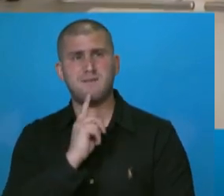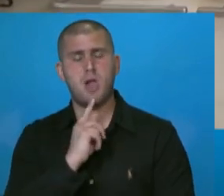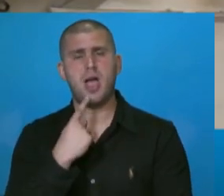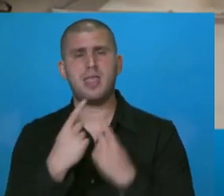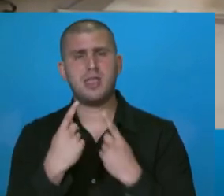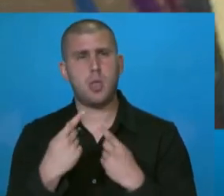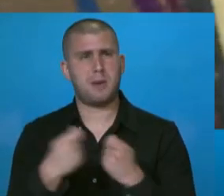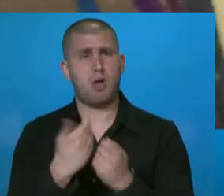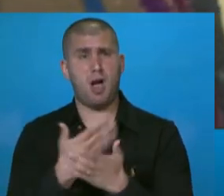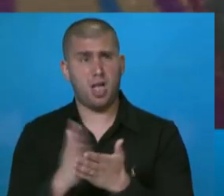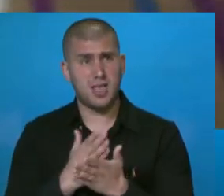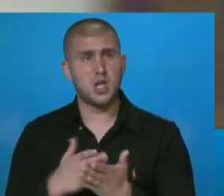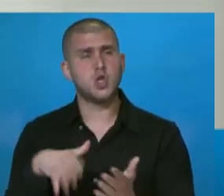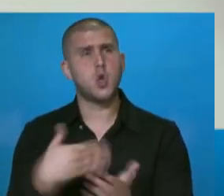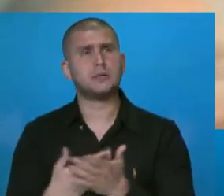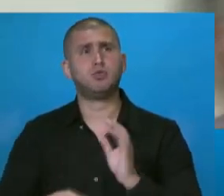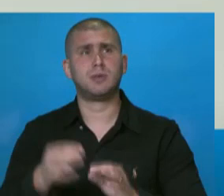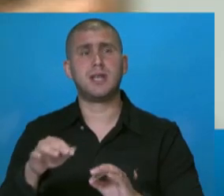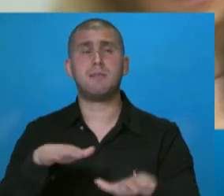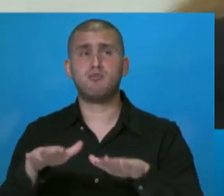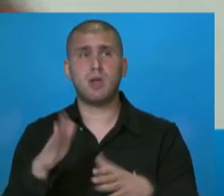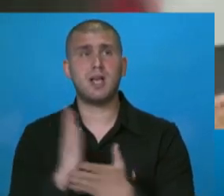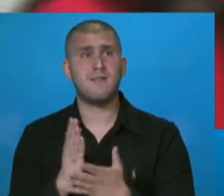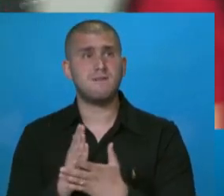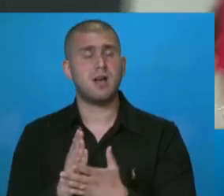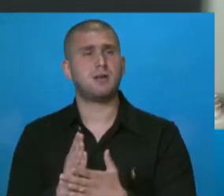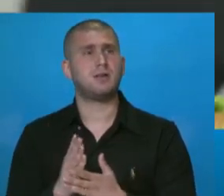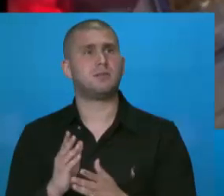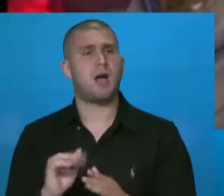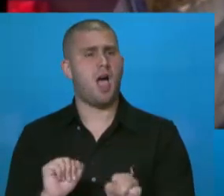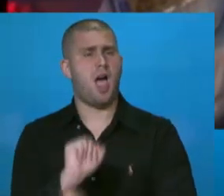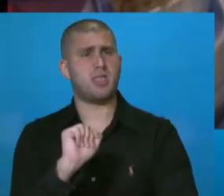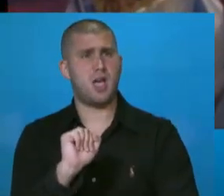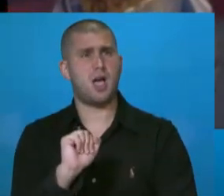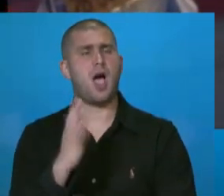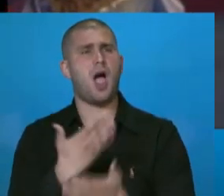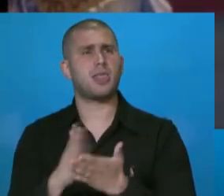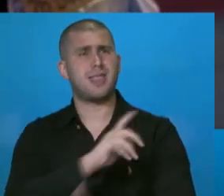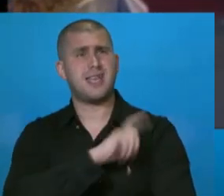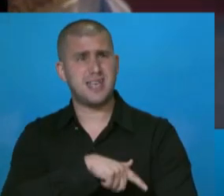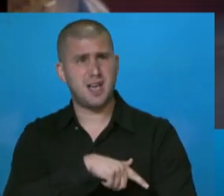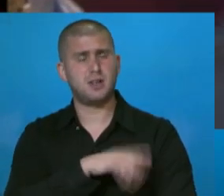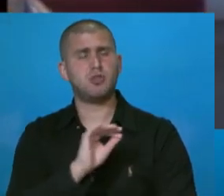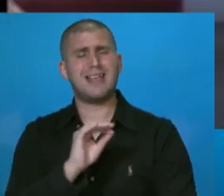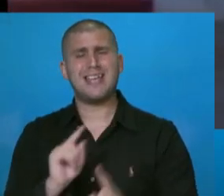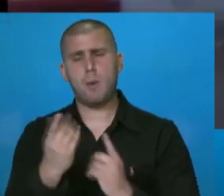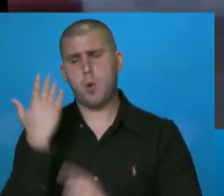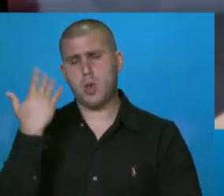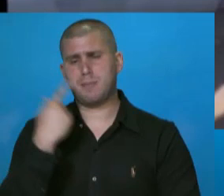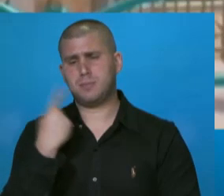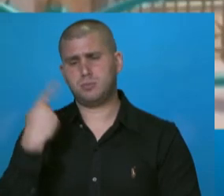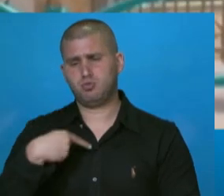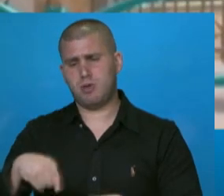ההחלטה. היועץ המשפטי לממשלה חיבר עם הצטרפותו לעתירת הדלה את החלטת העירייה לסדרה של אירועים קודמים מהשנה